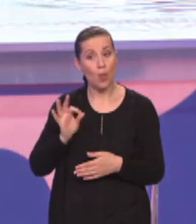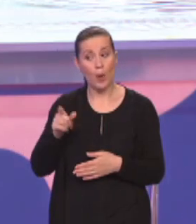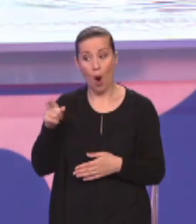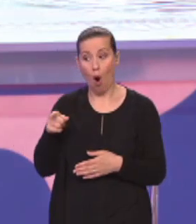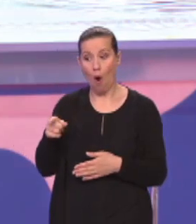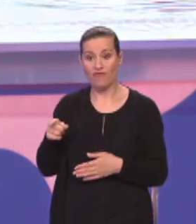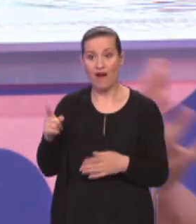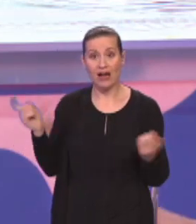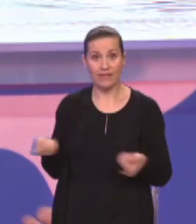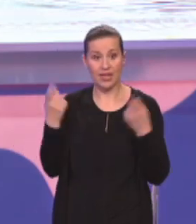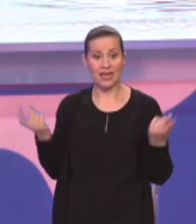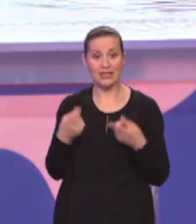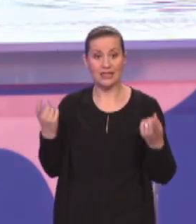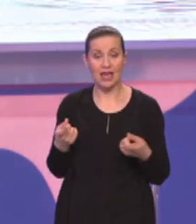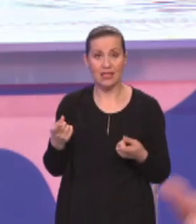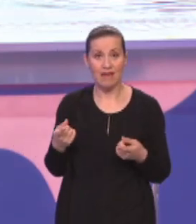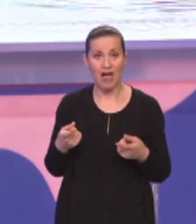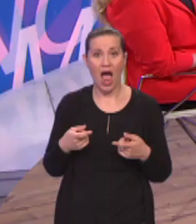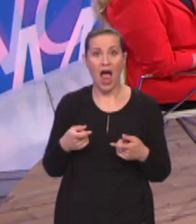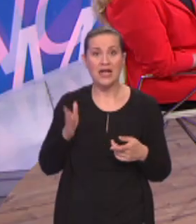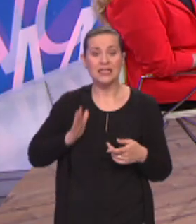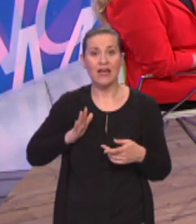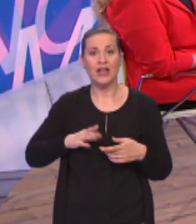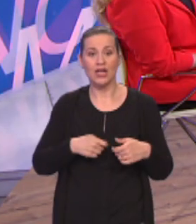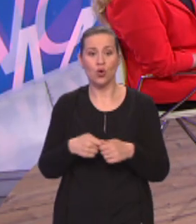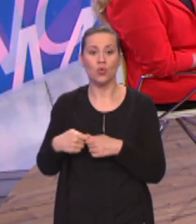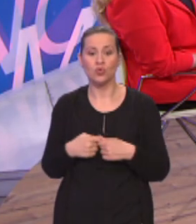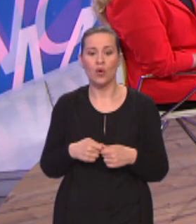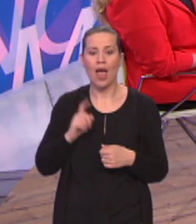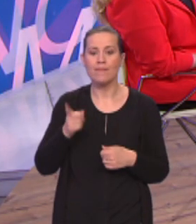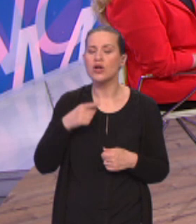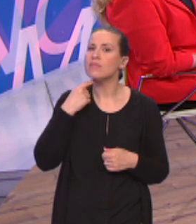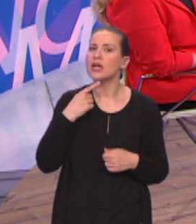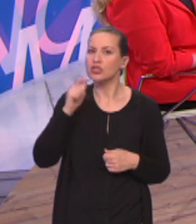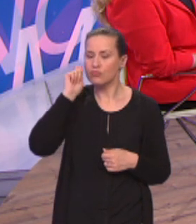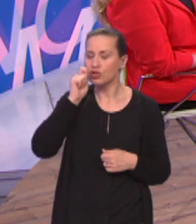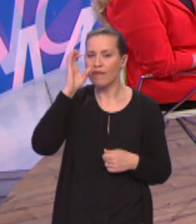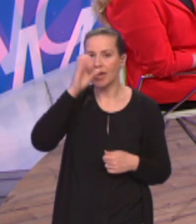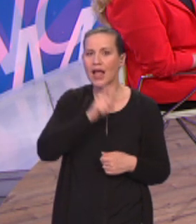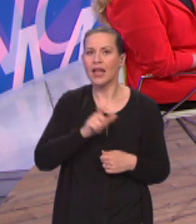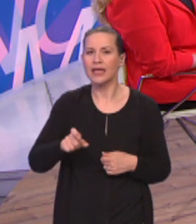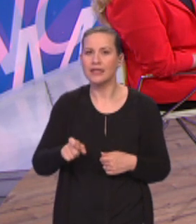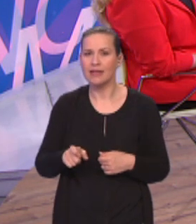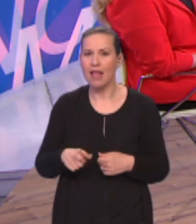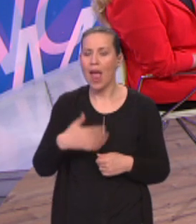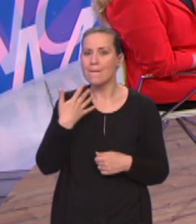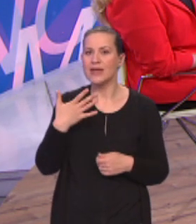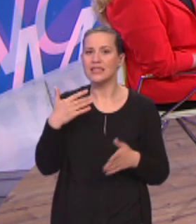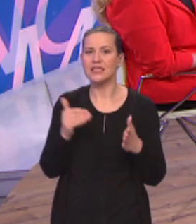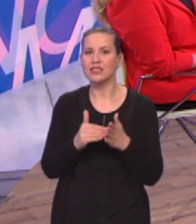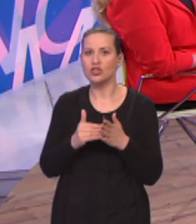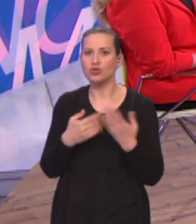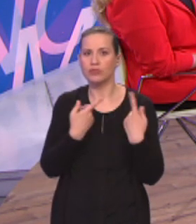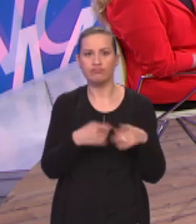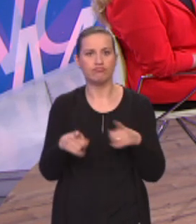ovakvih inicijativa, ovakvih civilnih udruga? Moram podsjetiti, poštovani gledatelji, to znam često reći, gotovo je 50.000